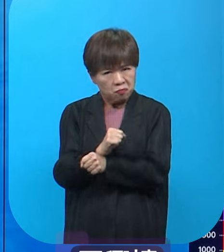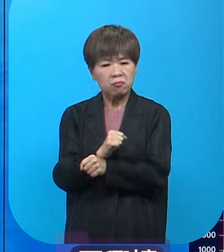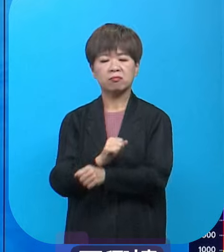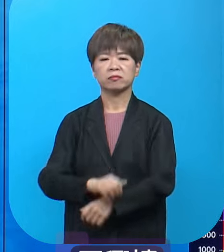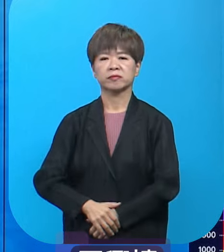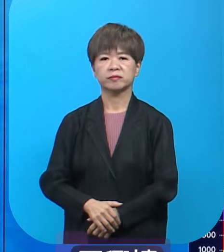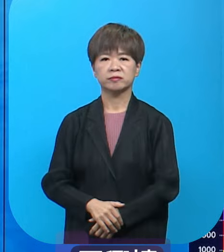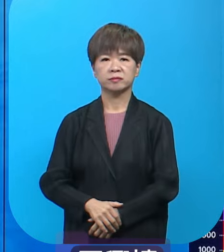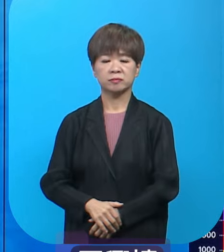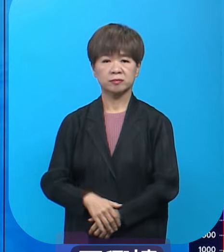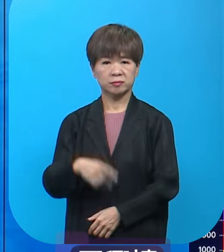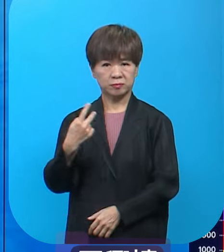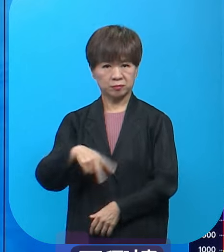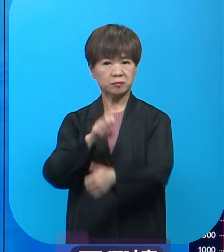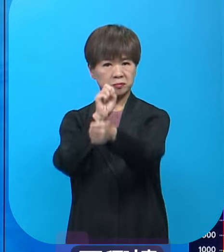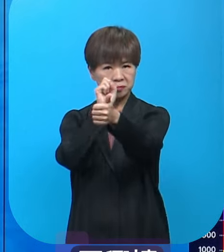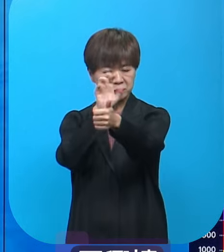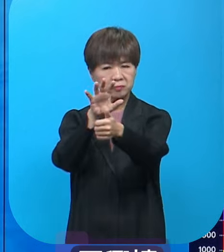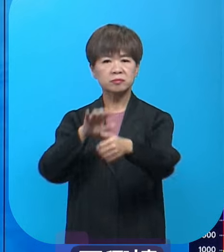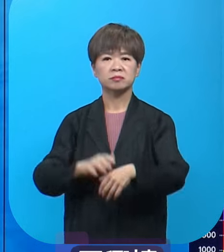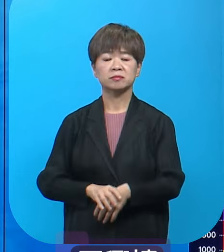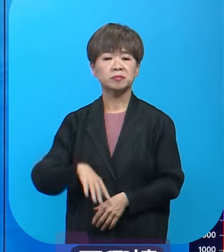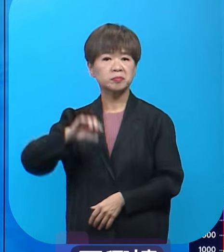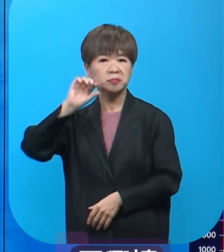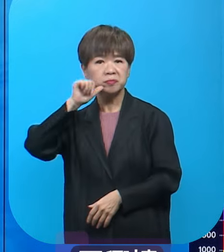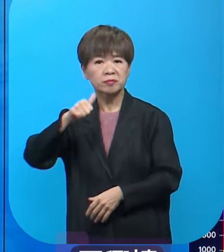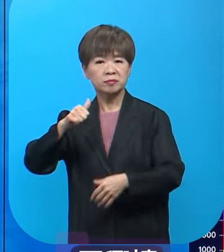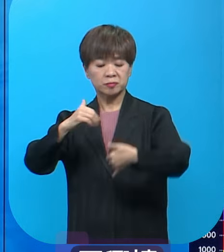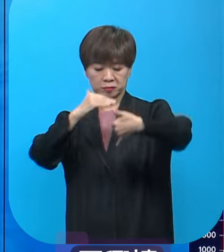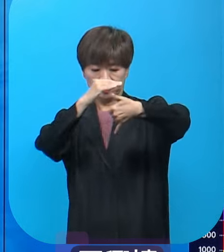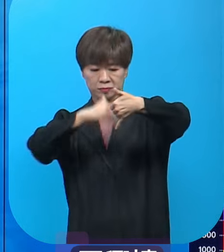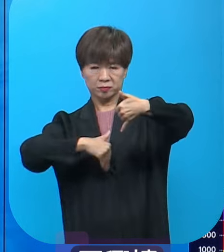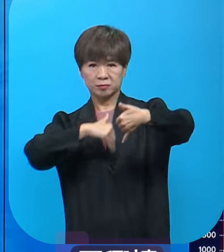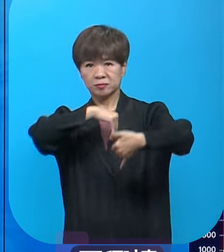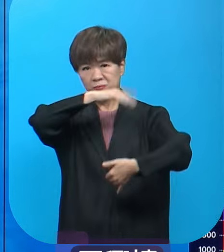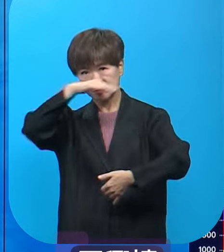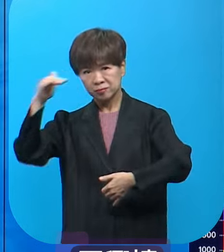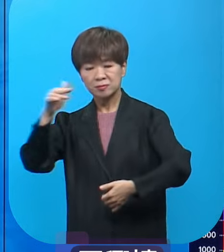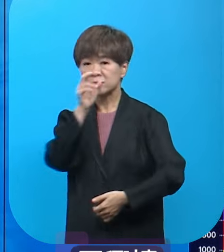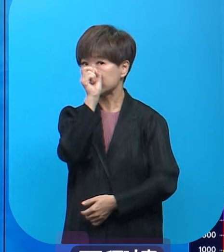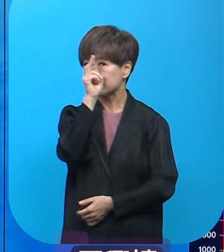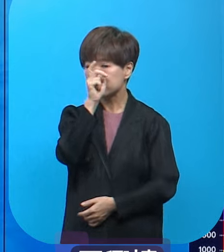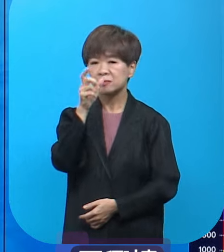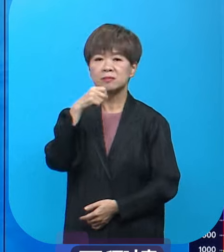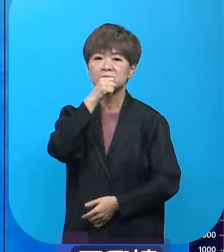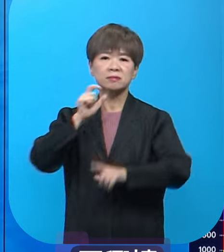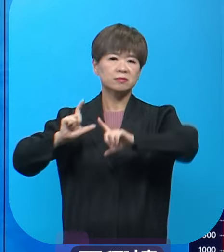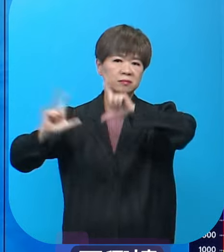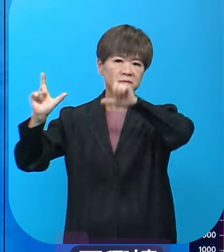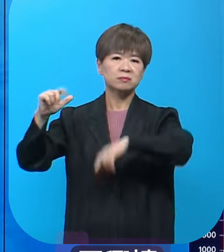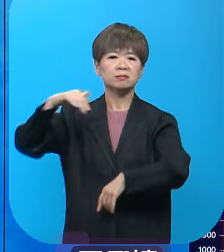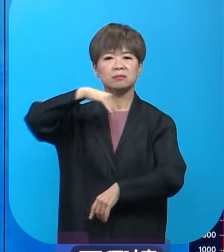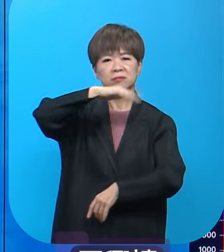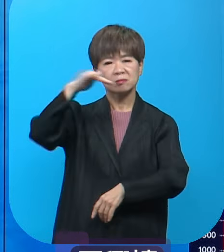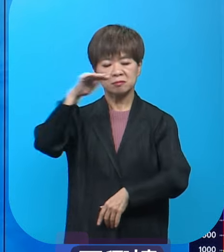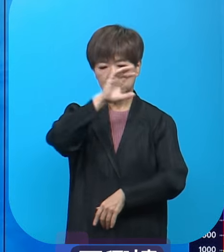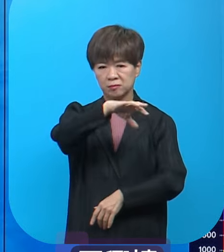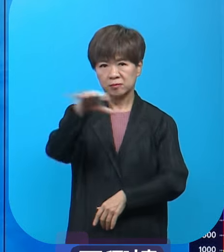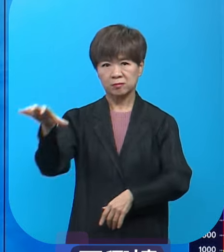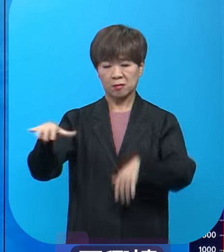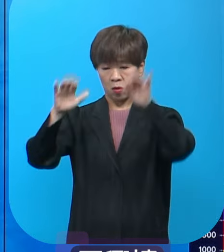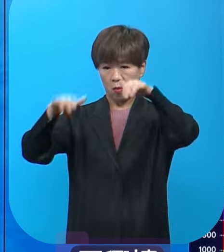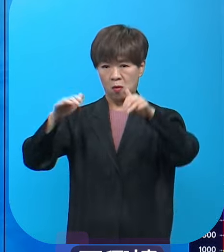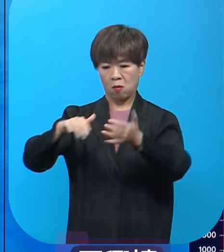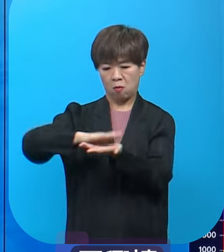备。而此外，在其他的苗栗以南的山区以及宜兰、台东的山区，累积雨量也可能来